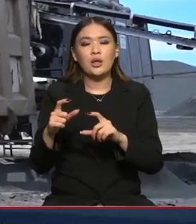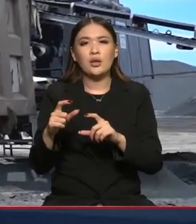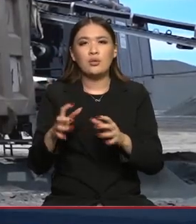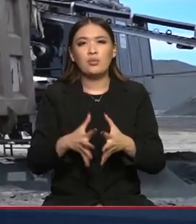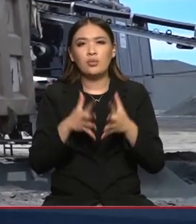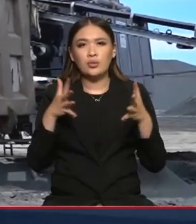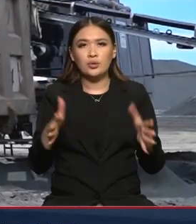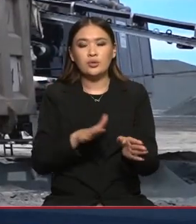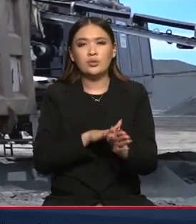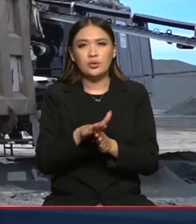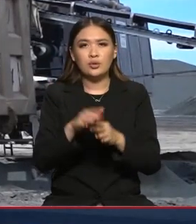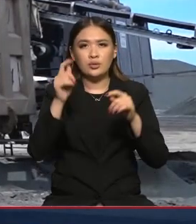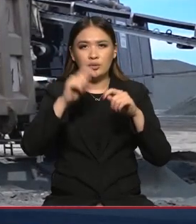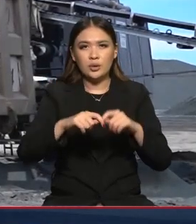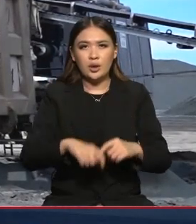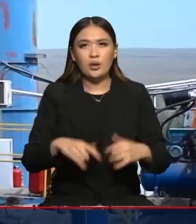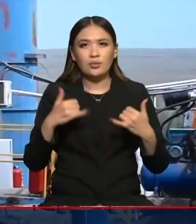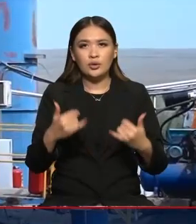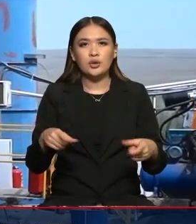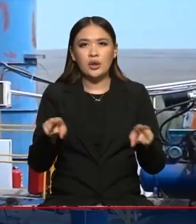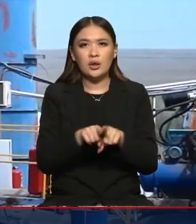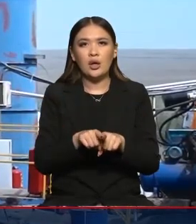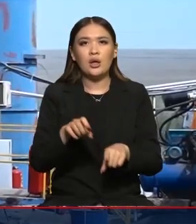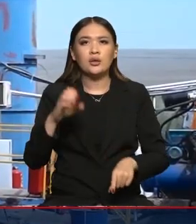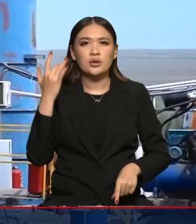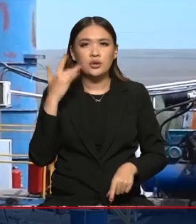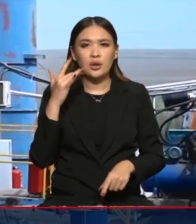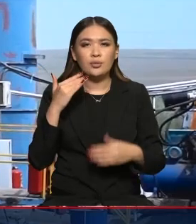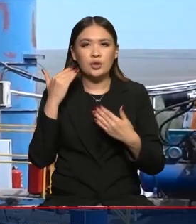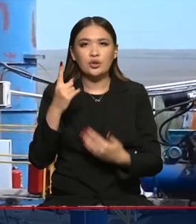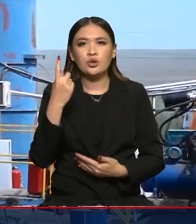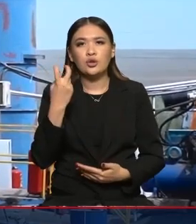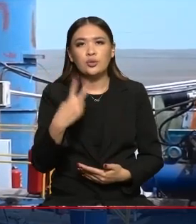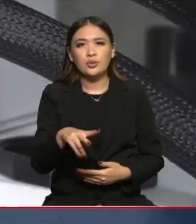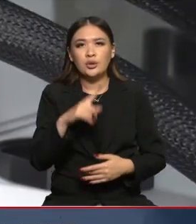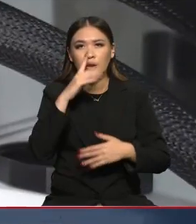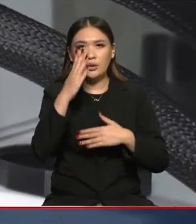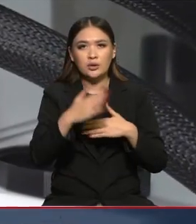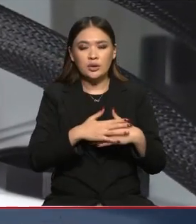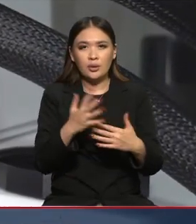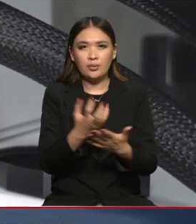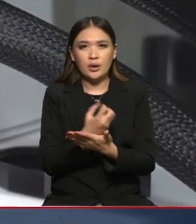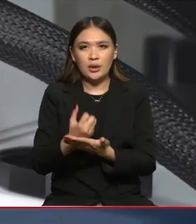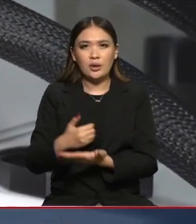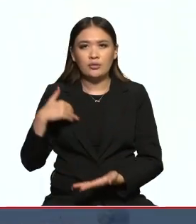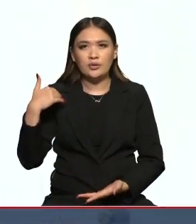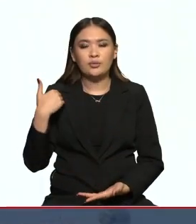қарқынды толық сарапталады. Бүгінде бұл әдіс ақш бастаған әлемнің 120-дай елінде табысты қолданылып келеді.